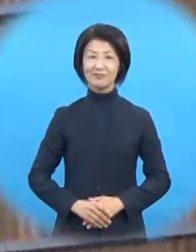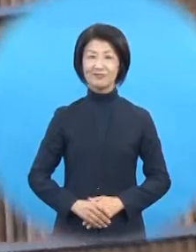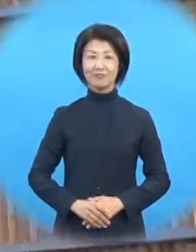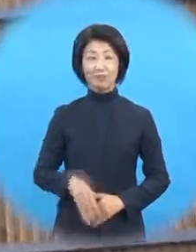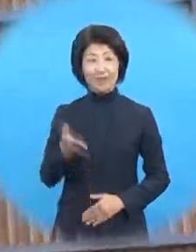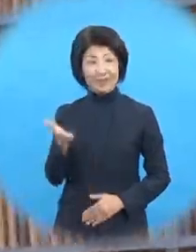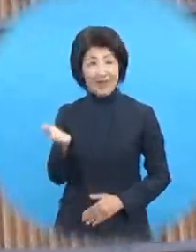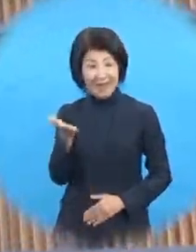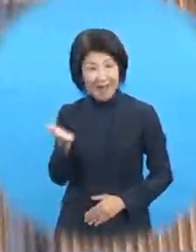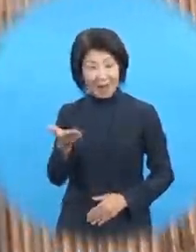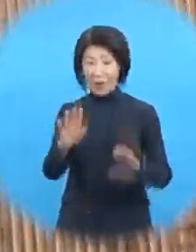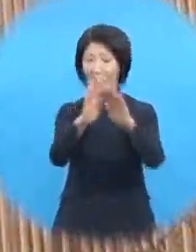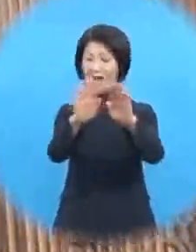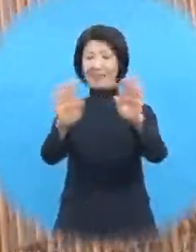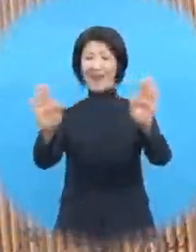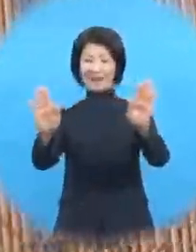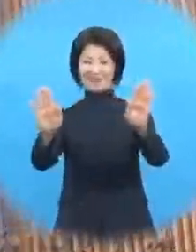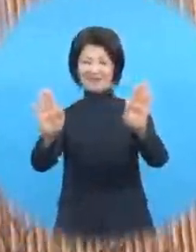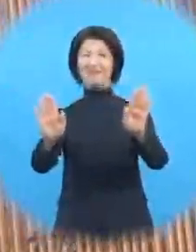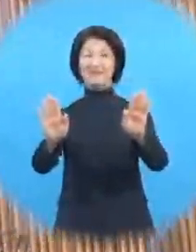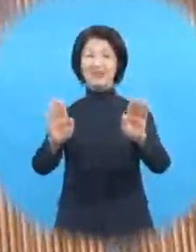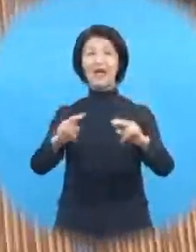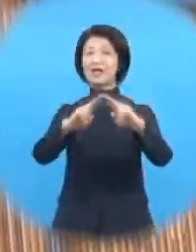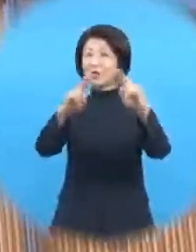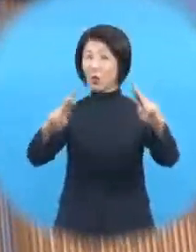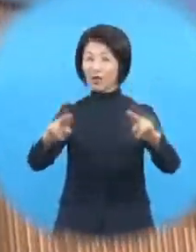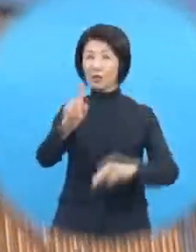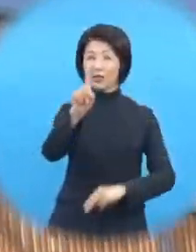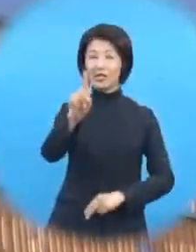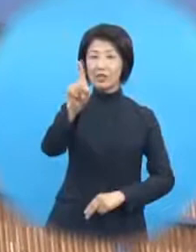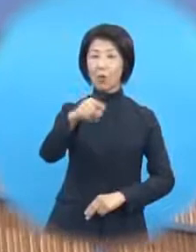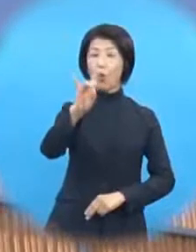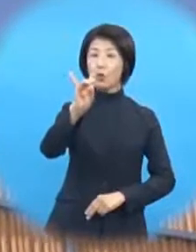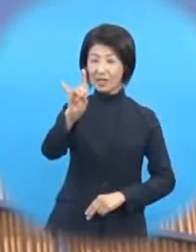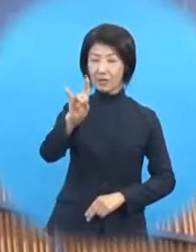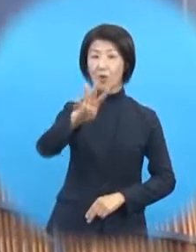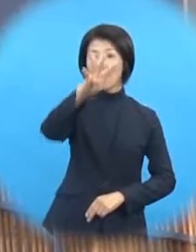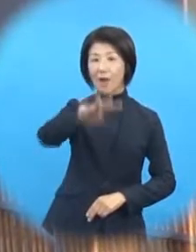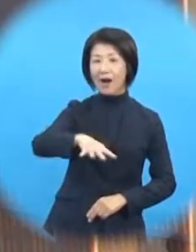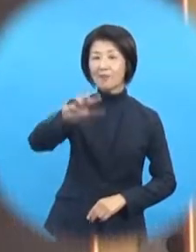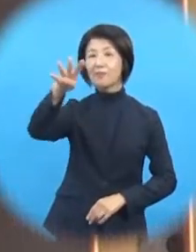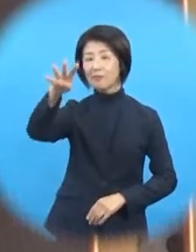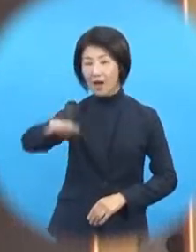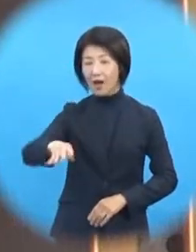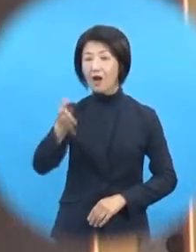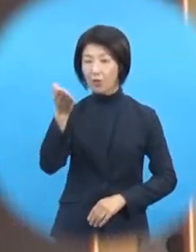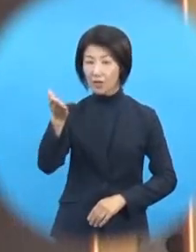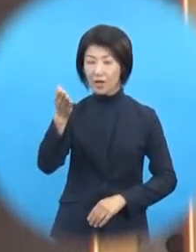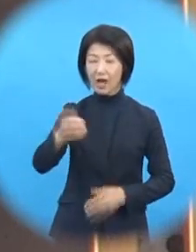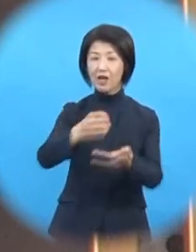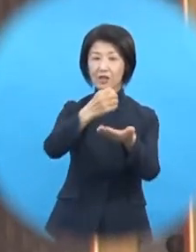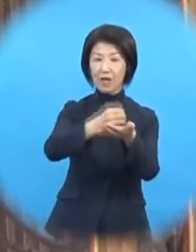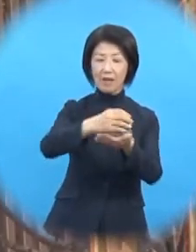見てこの外観、静岡県産のヒノキを格子状に配置したデザインが周辺